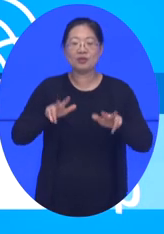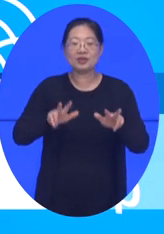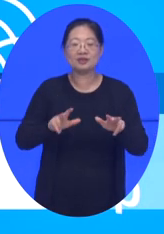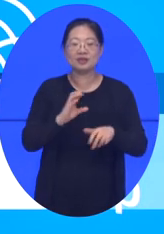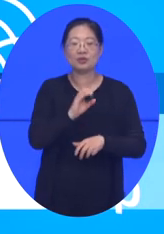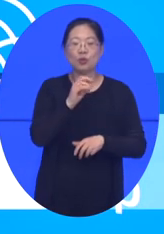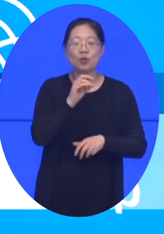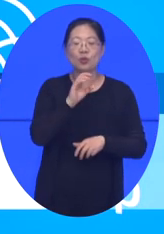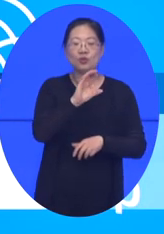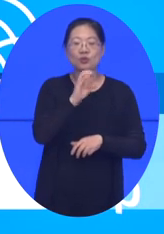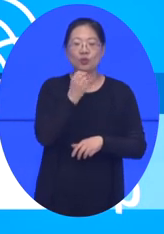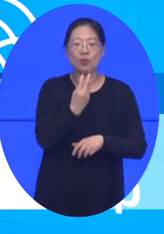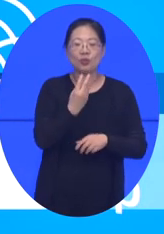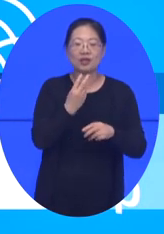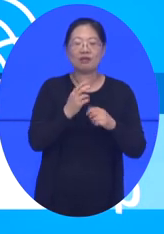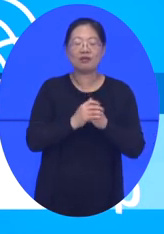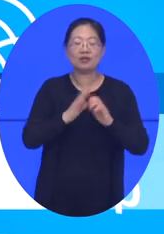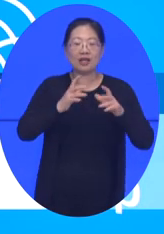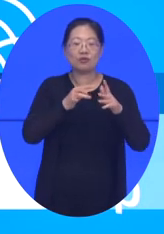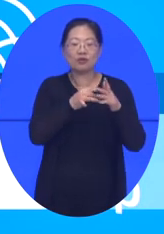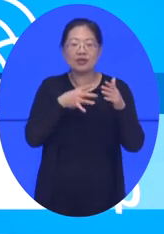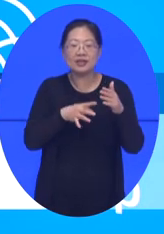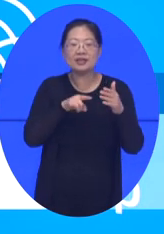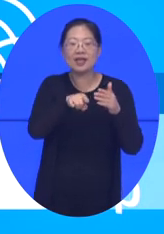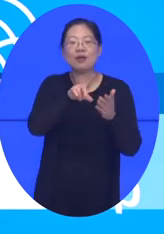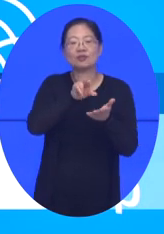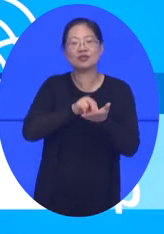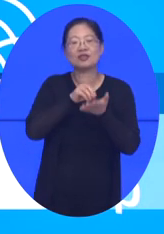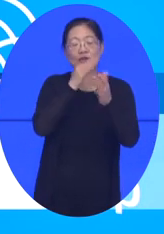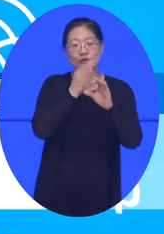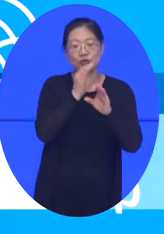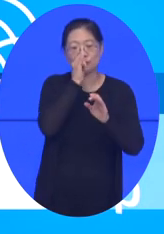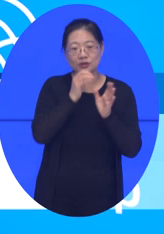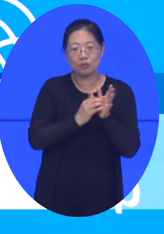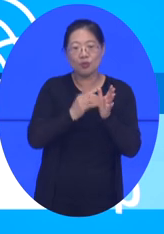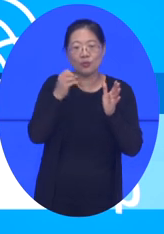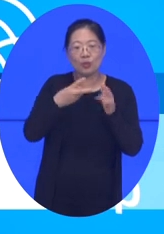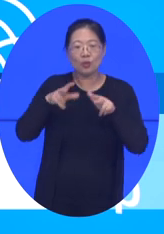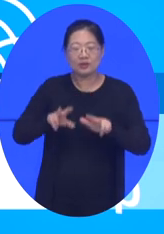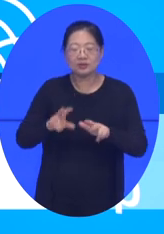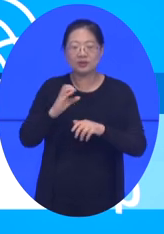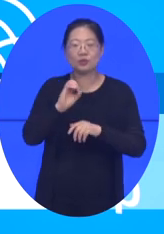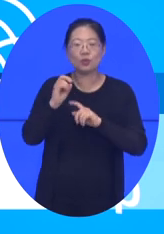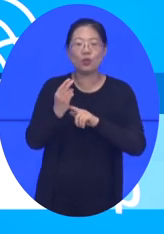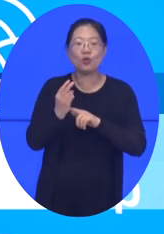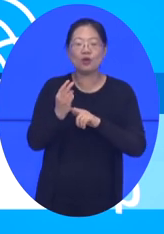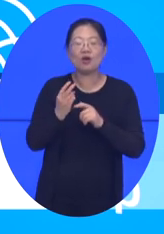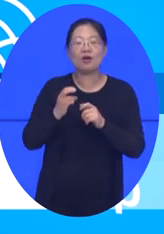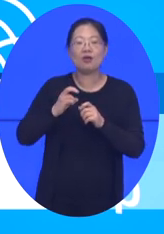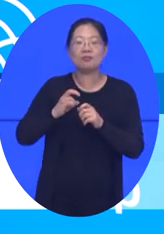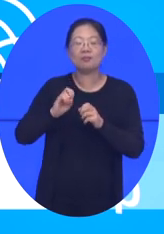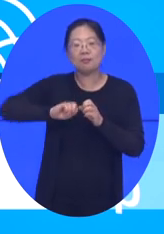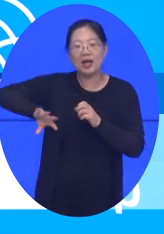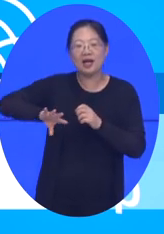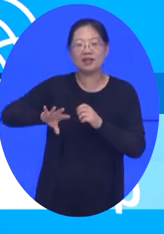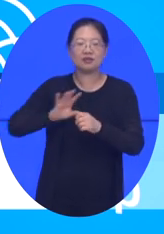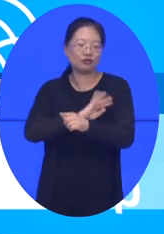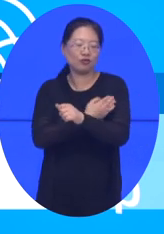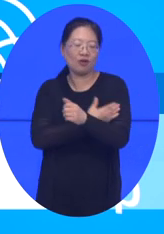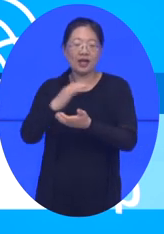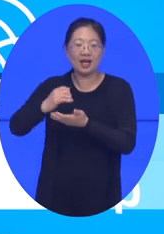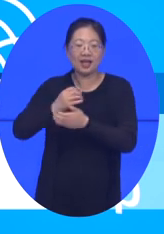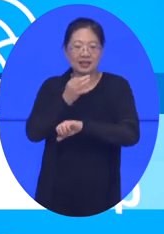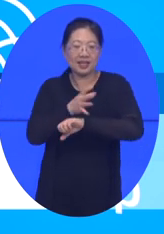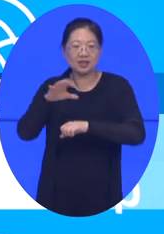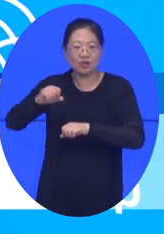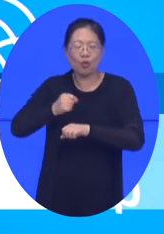탄소 국경세라든가 그런 문제가 대두되고 있고, 지금 탄소 배출권 사는 거 정도로는 부족하고,